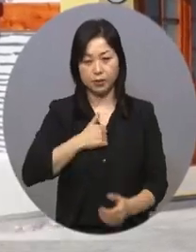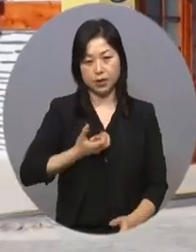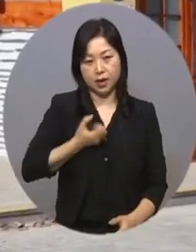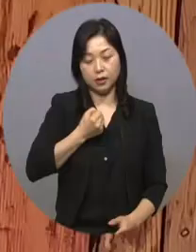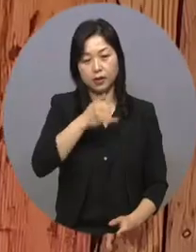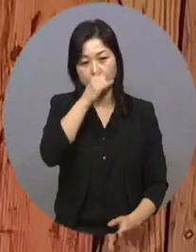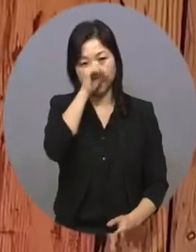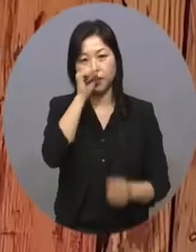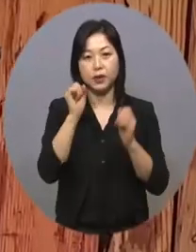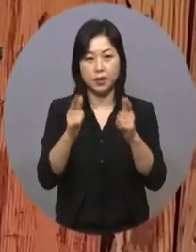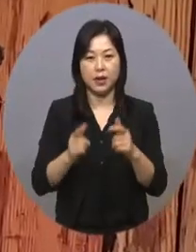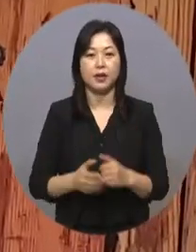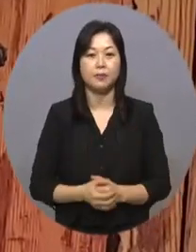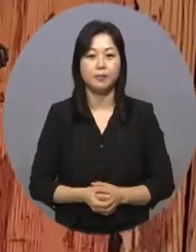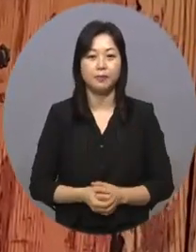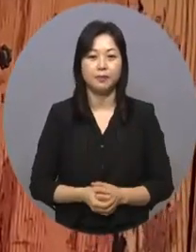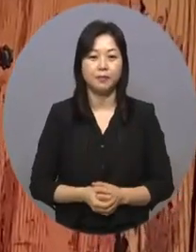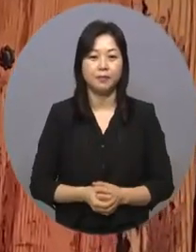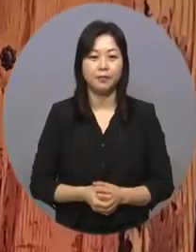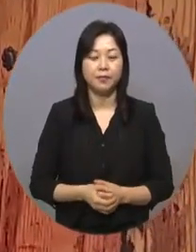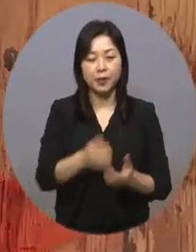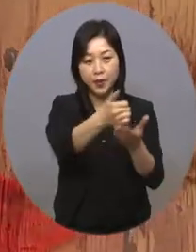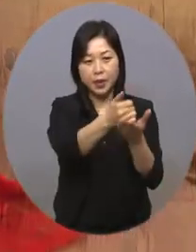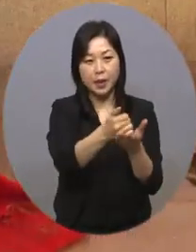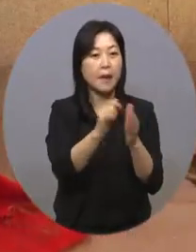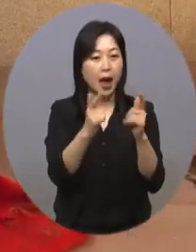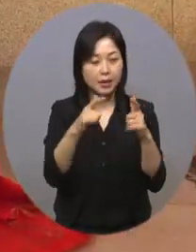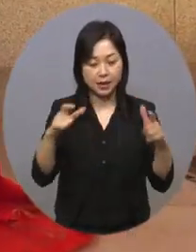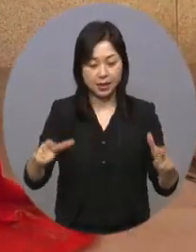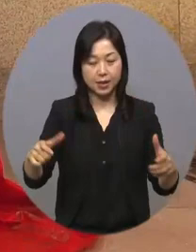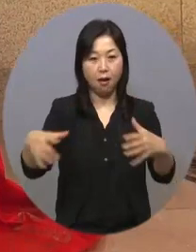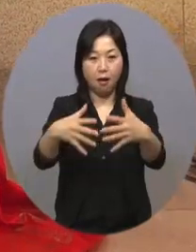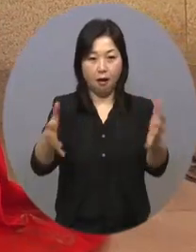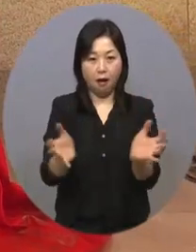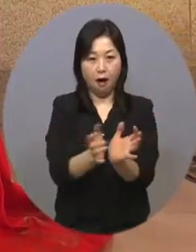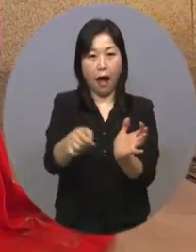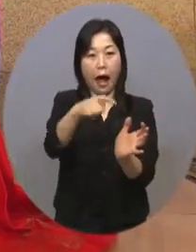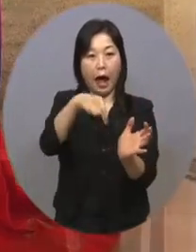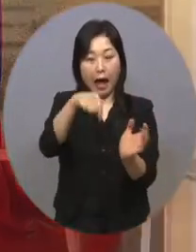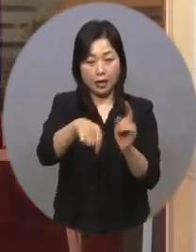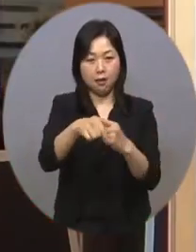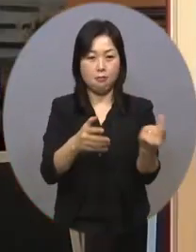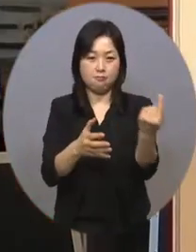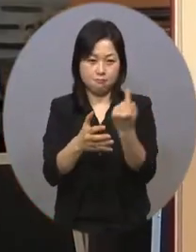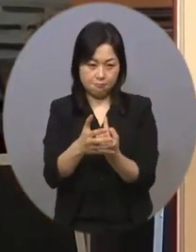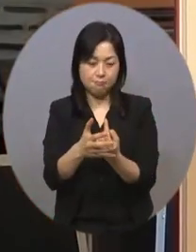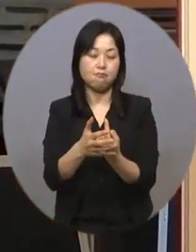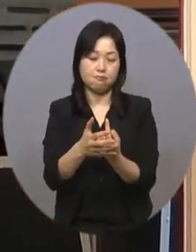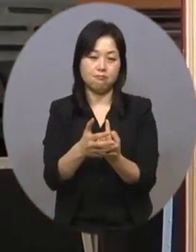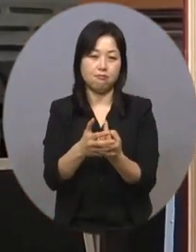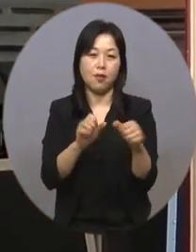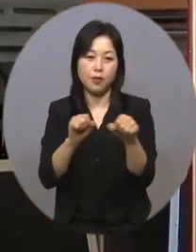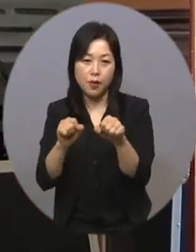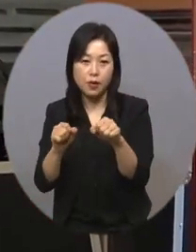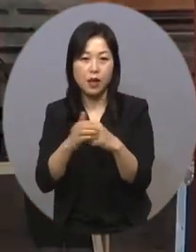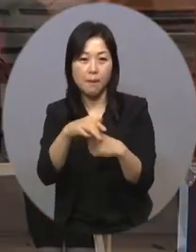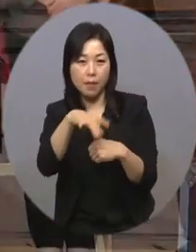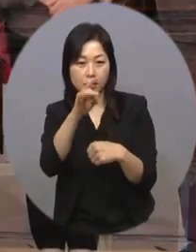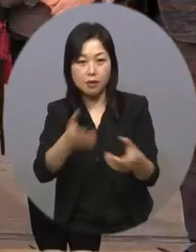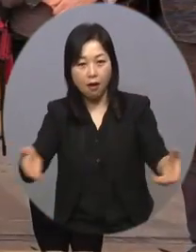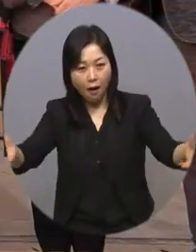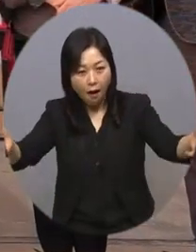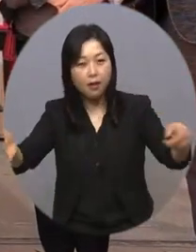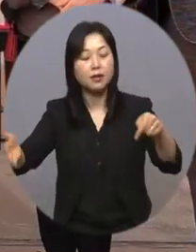된 것 같습니다. 손님이 아닌 지역 공동체의 당당한 일원으로 먼저 반기며 팔을